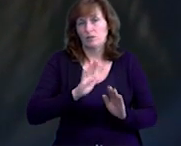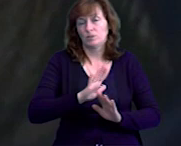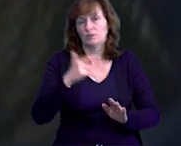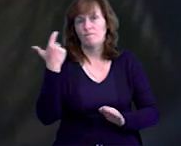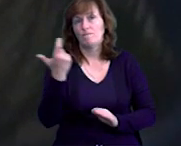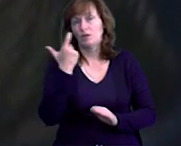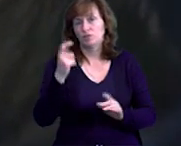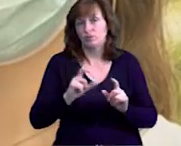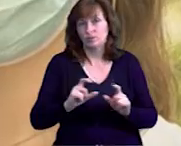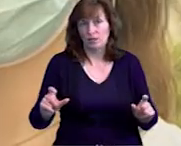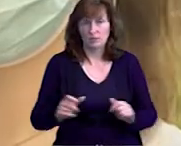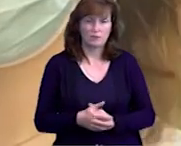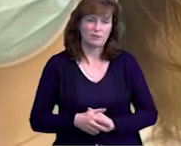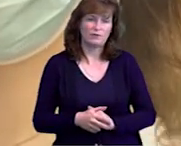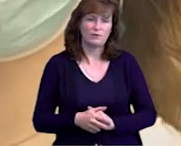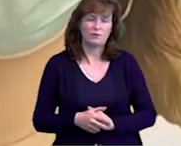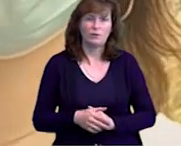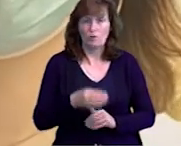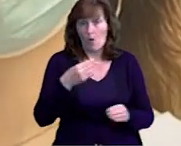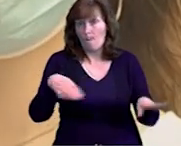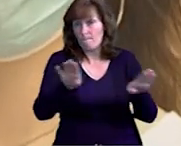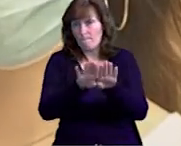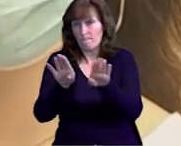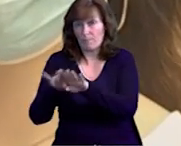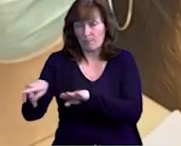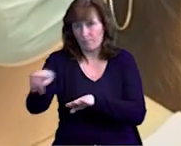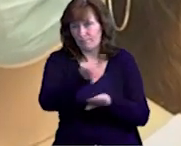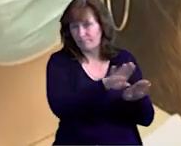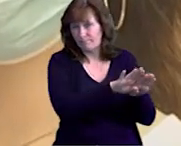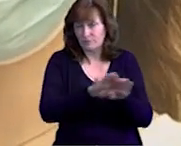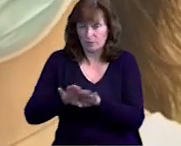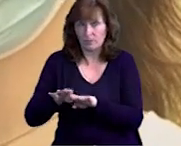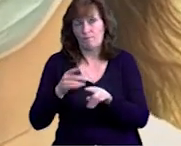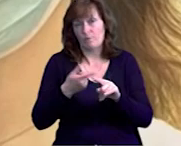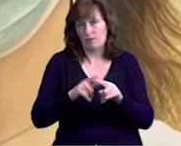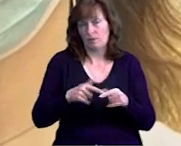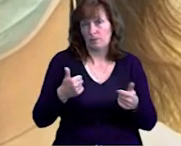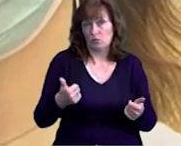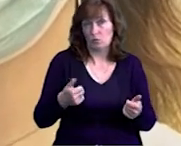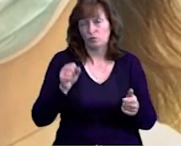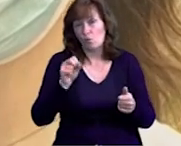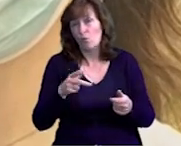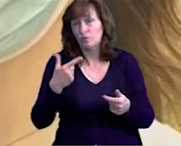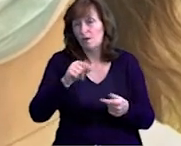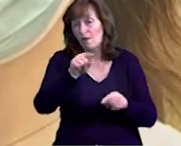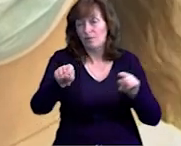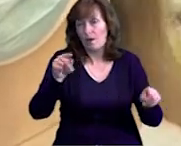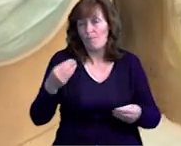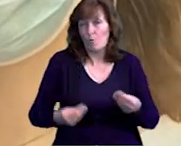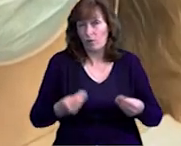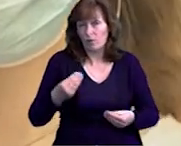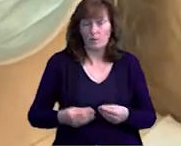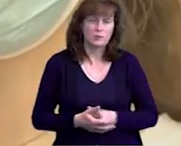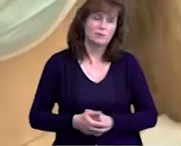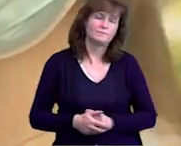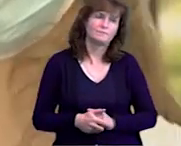лише власникам закладів. Є лучше, коли от позакривали, по стінам було наклеєно, що от везде можна поіграти. Во-первых, так і ігроків менше